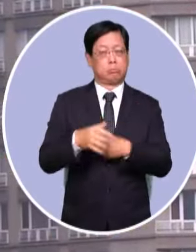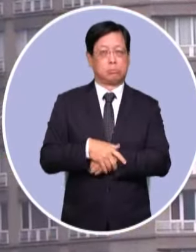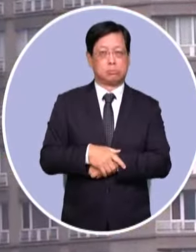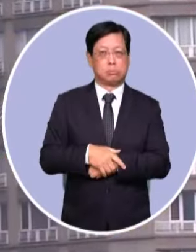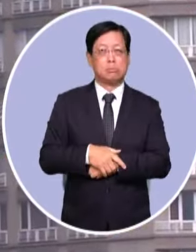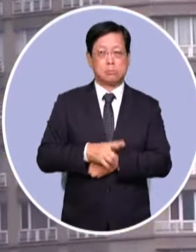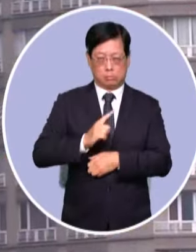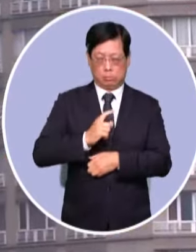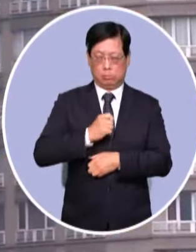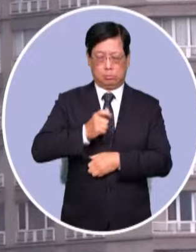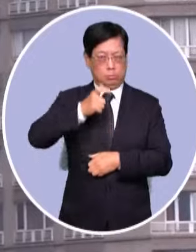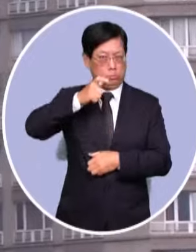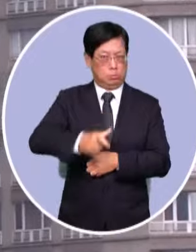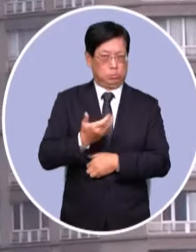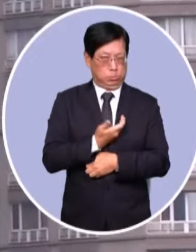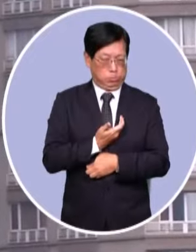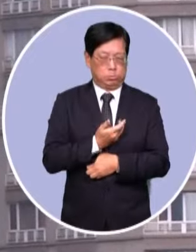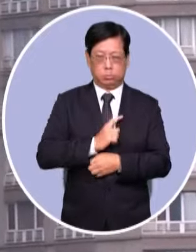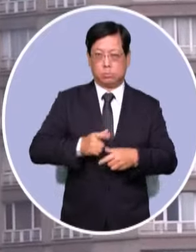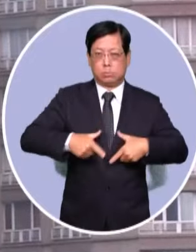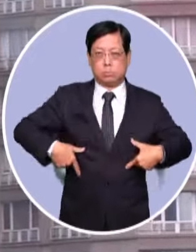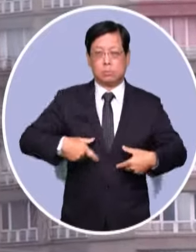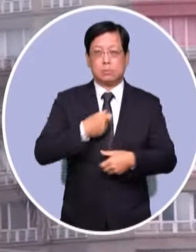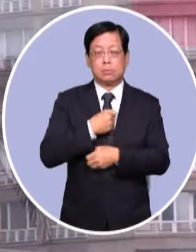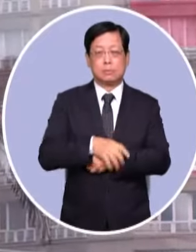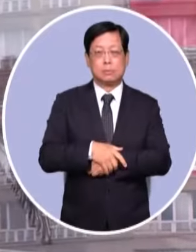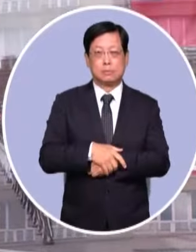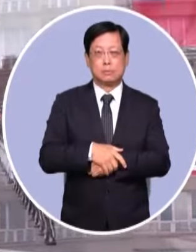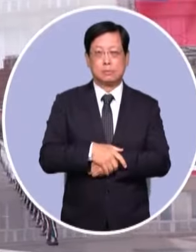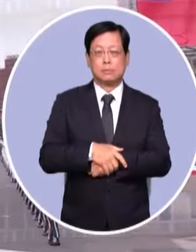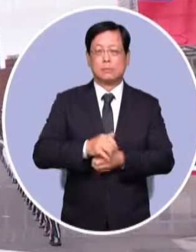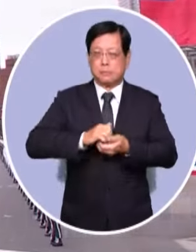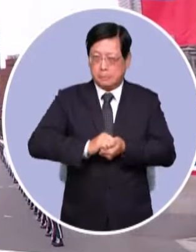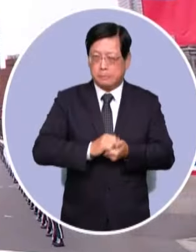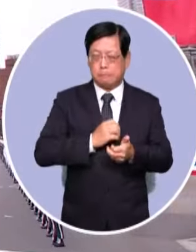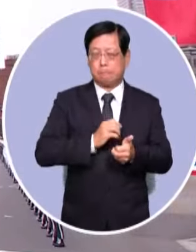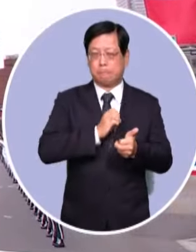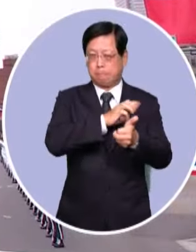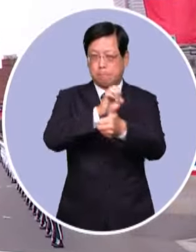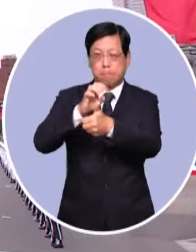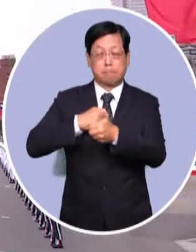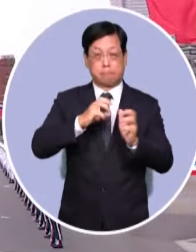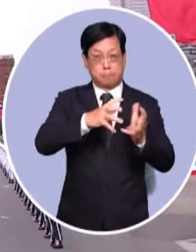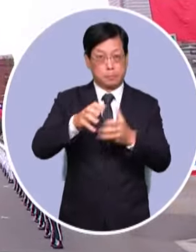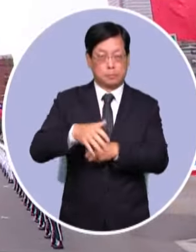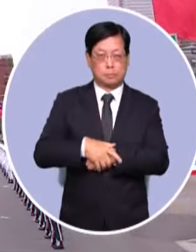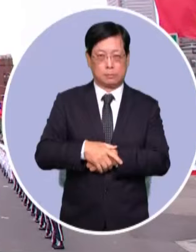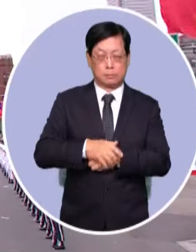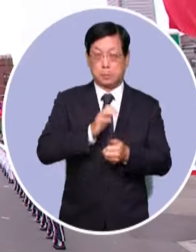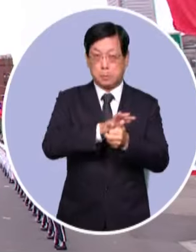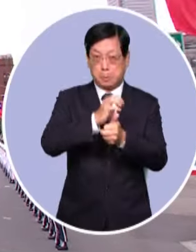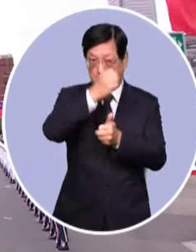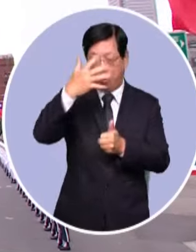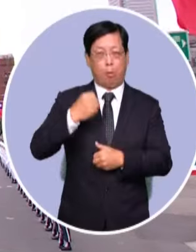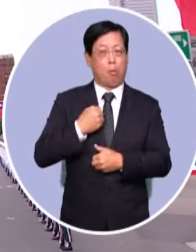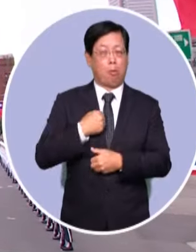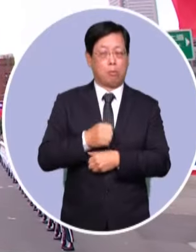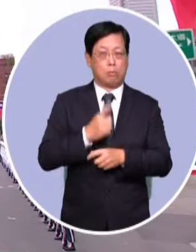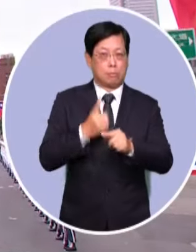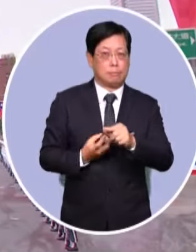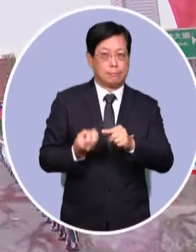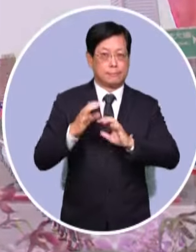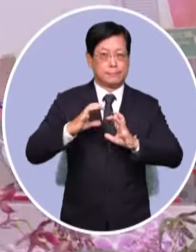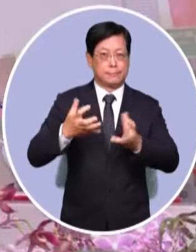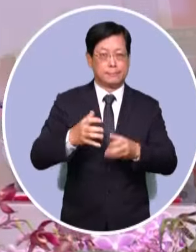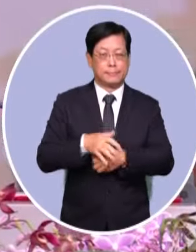一样要有骨气，要有勇气，必须让世界知道，让年轻人知道，中华民